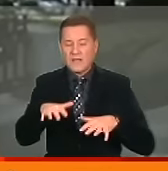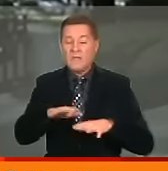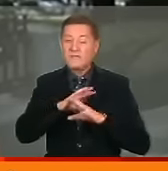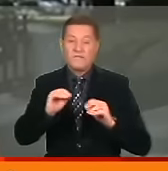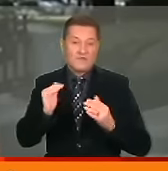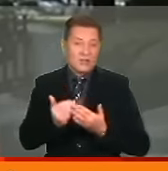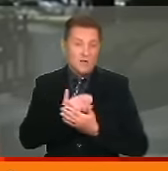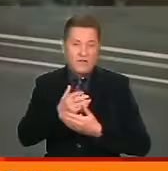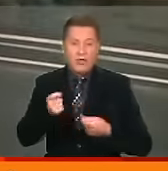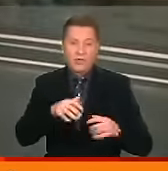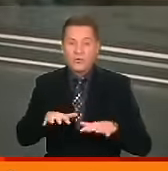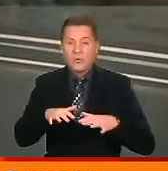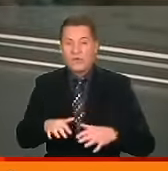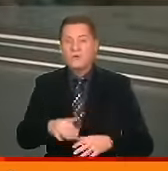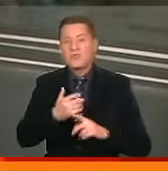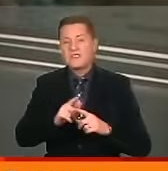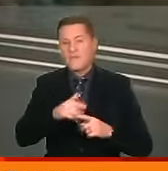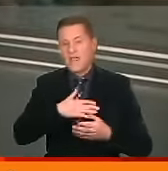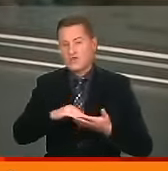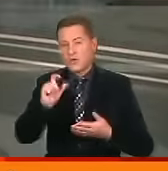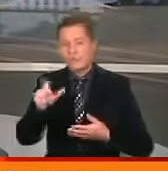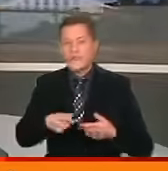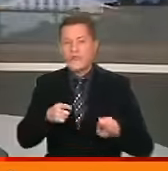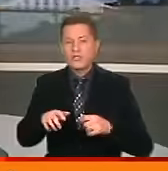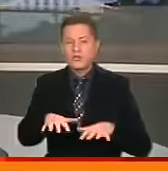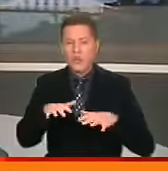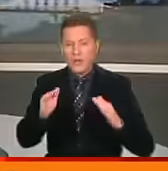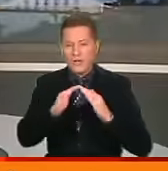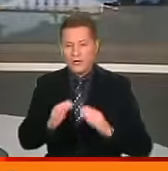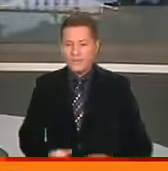всі новини з уряду. Юлія. Олексію, дякую тобі. Олексій Сімаков із новинами Кабміну.